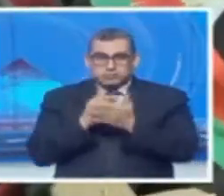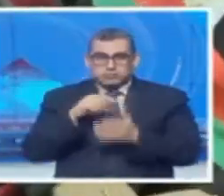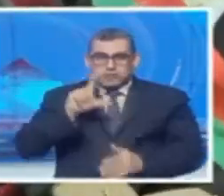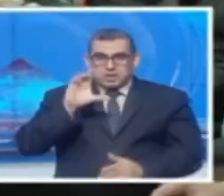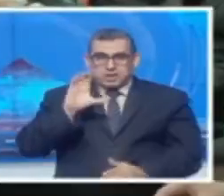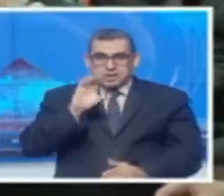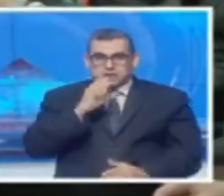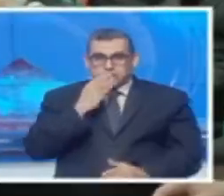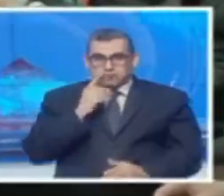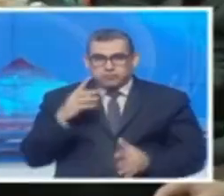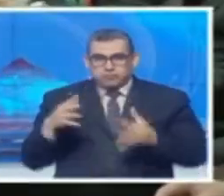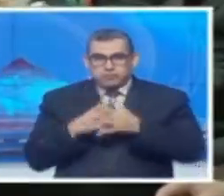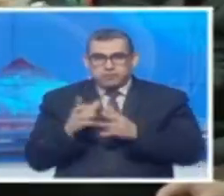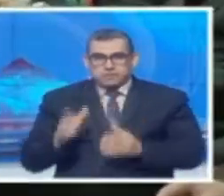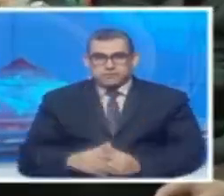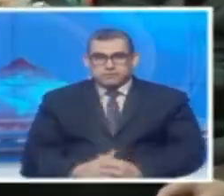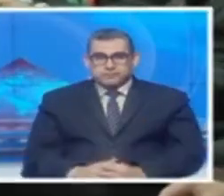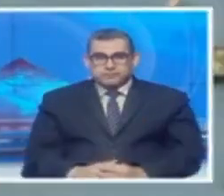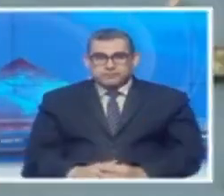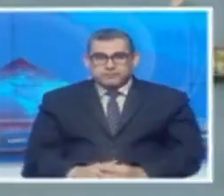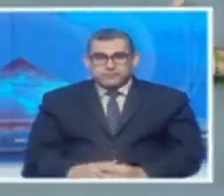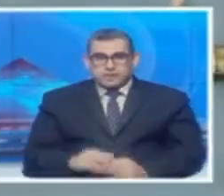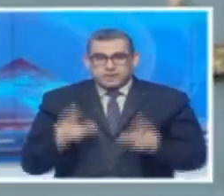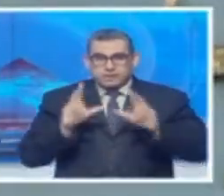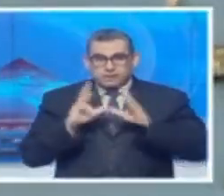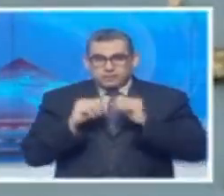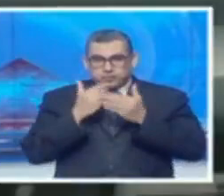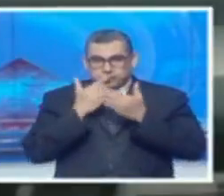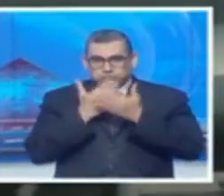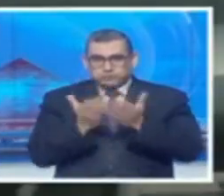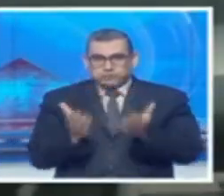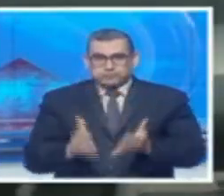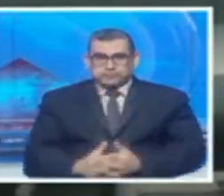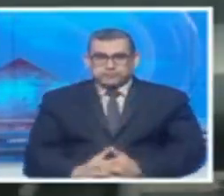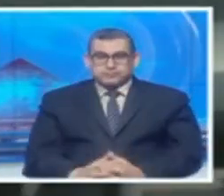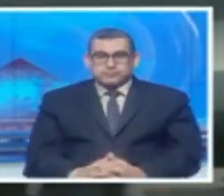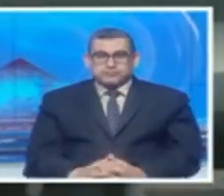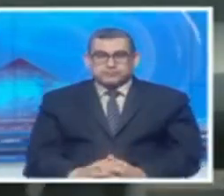الرئيس عبد الفتاح السيسي. أمل صبري، التلفزيون المصري.